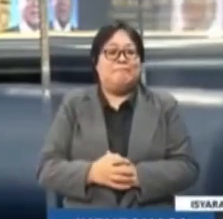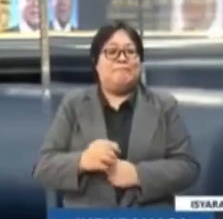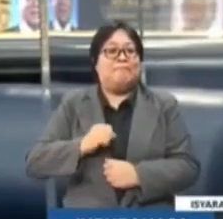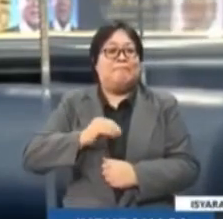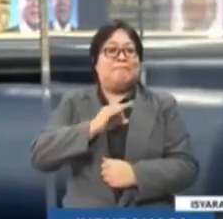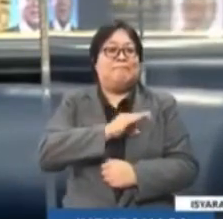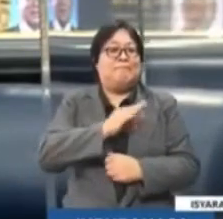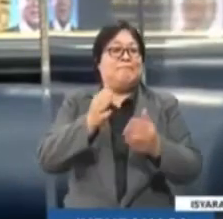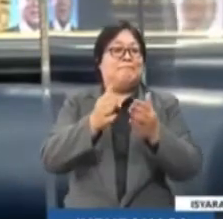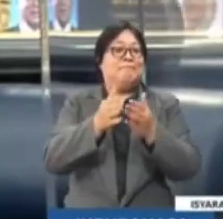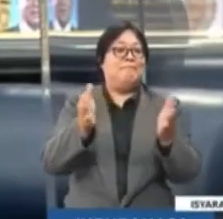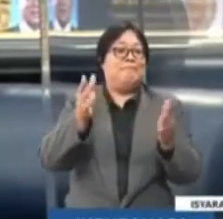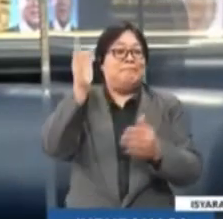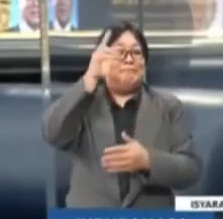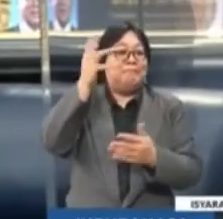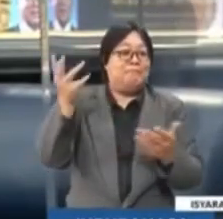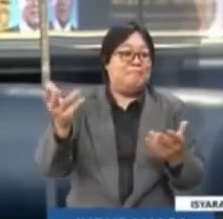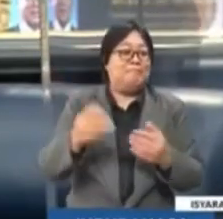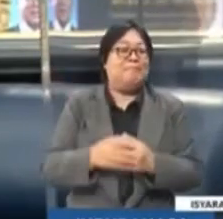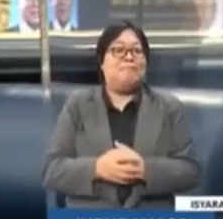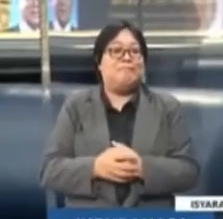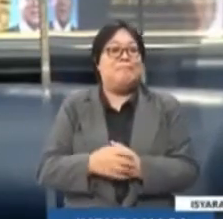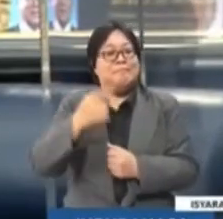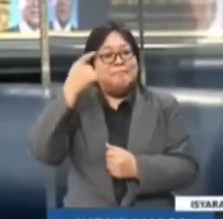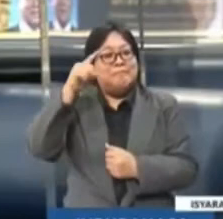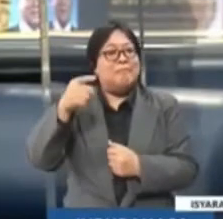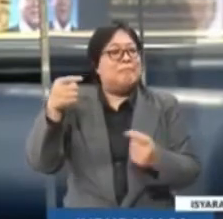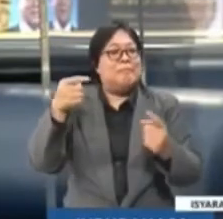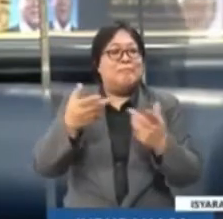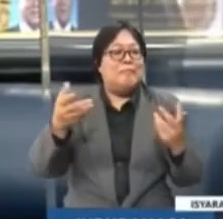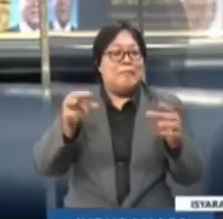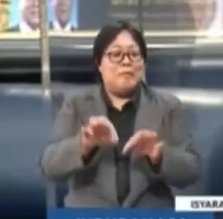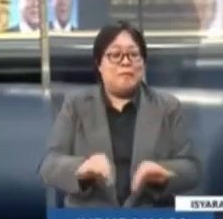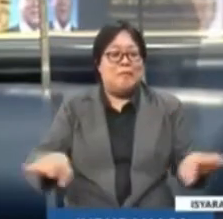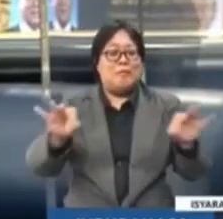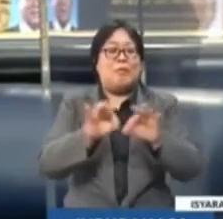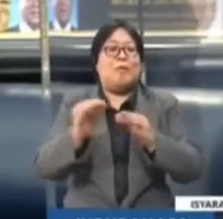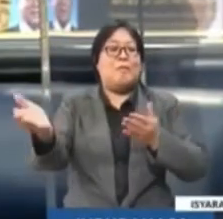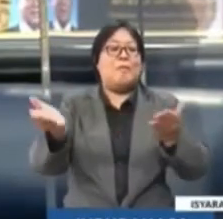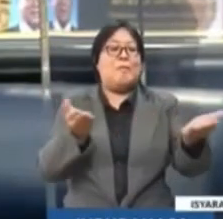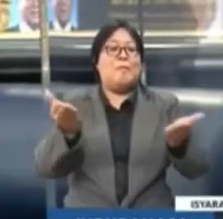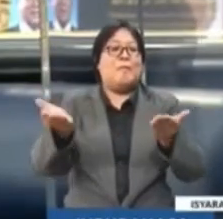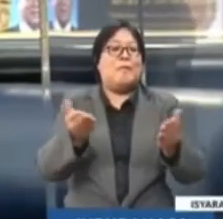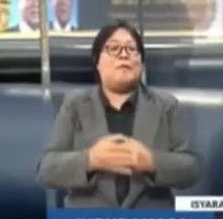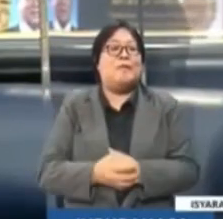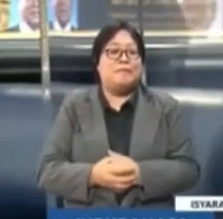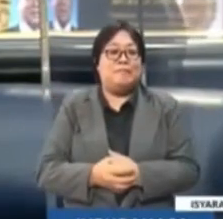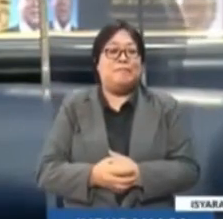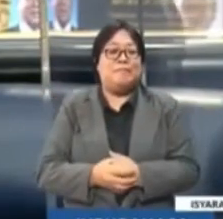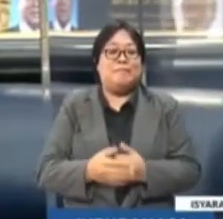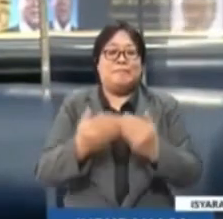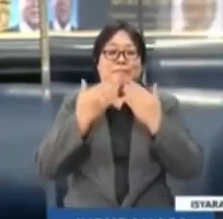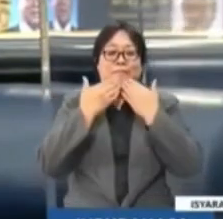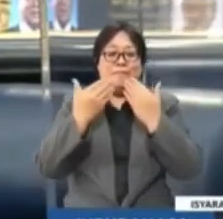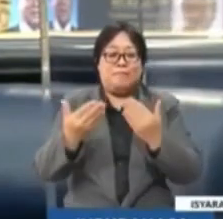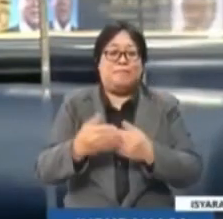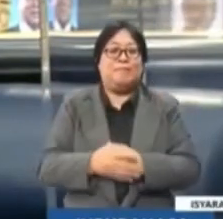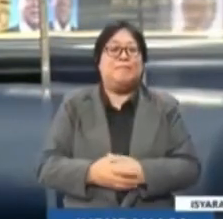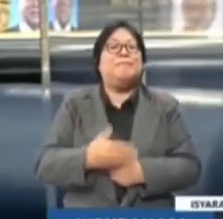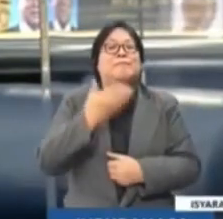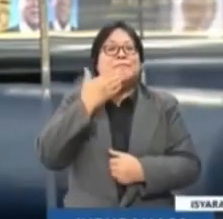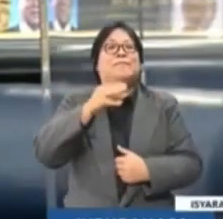kepada kakitangan awam adalah semata-mata untuk kepentingan hikmat dan hidup dan sesudah